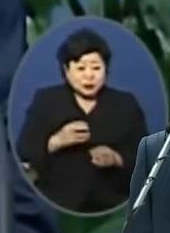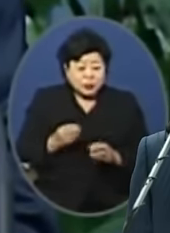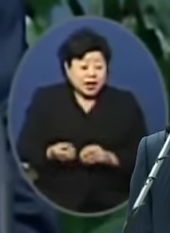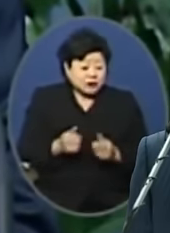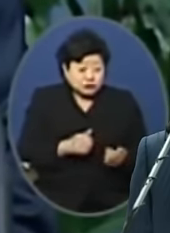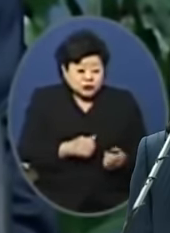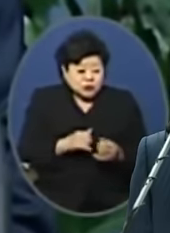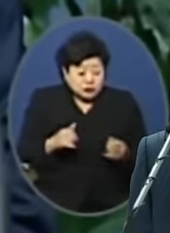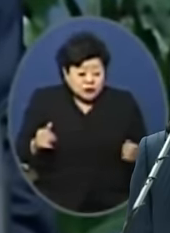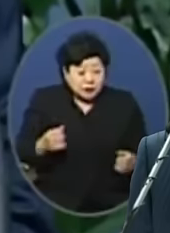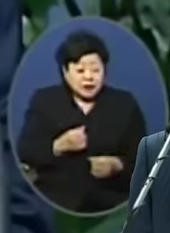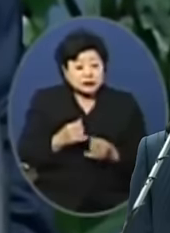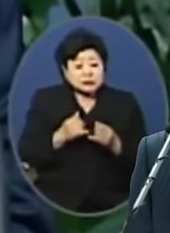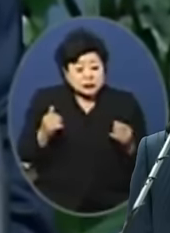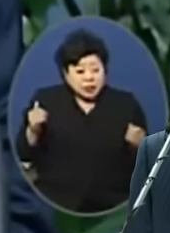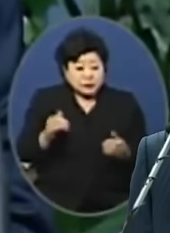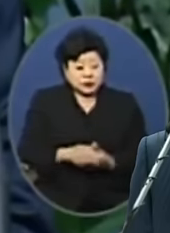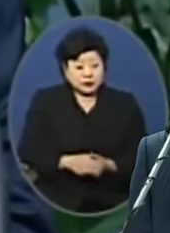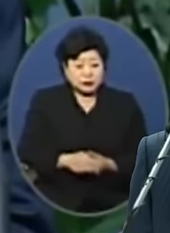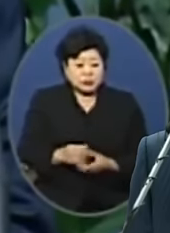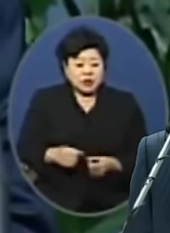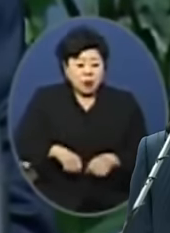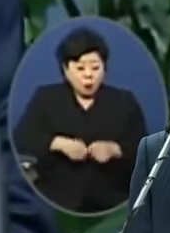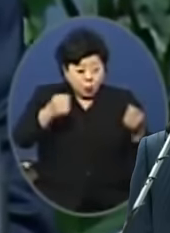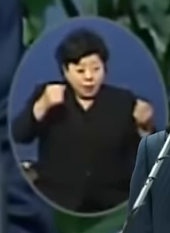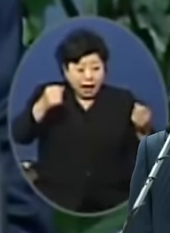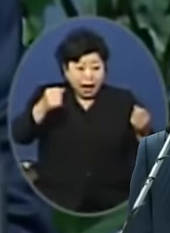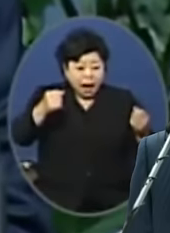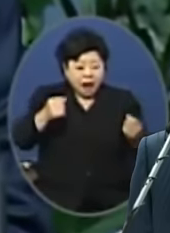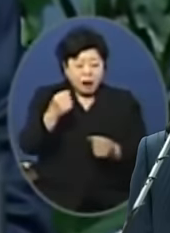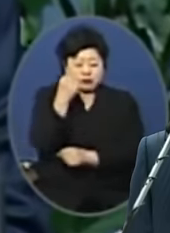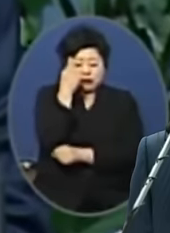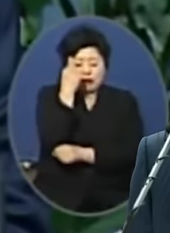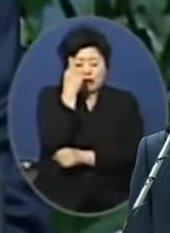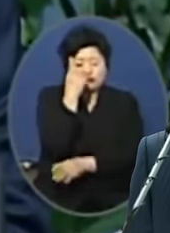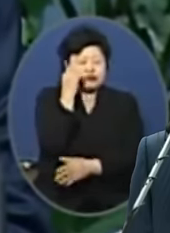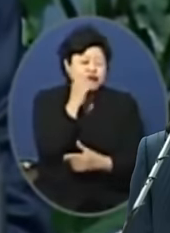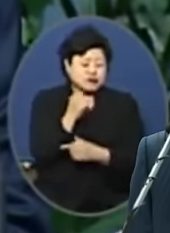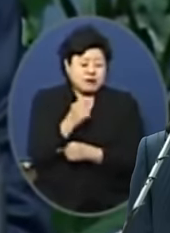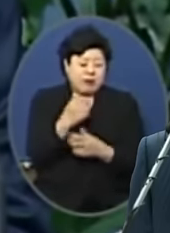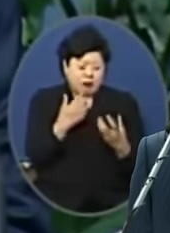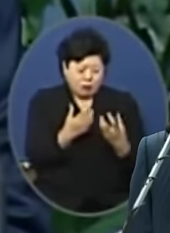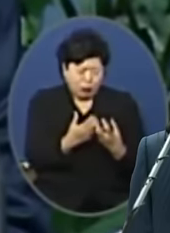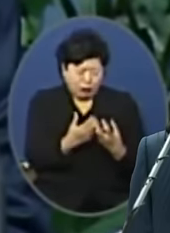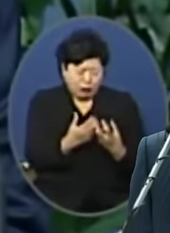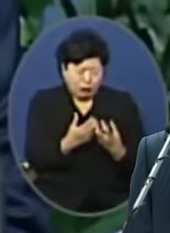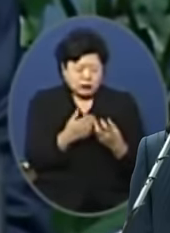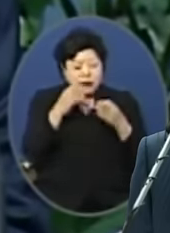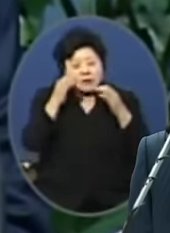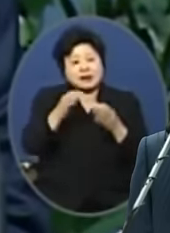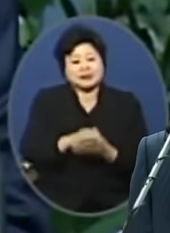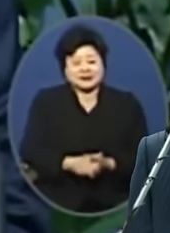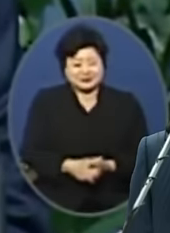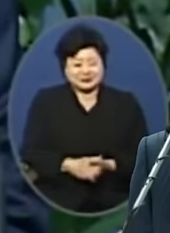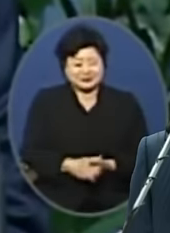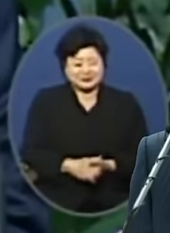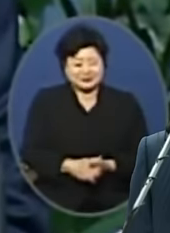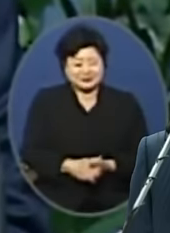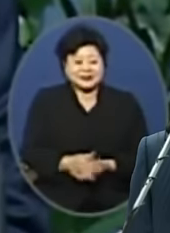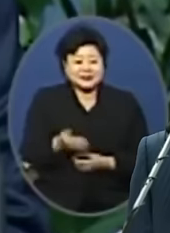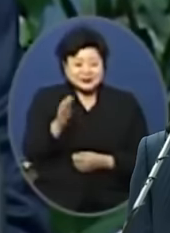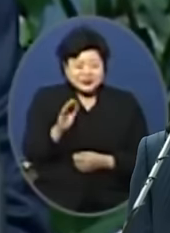놓은 게으른 사람의 고구마 줄은 뿌리가 나와서 열매를 맺는 것을 제가 보았었습니다.